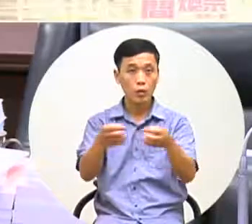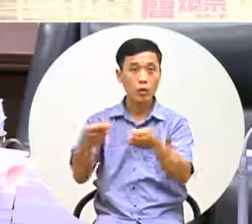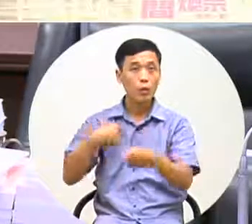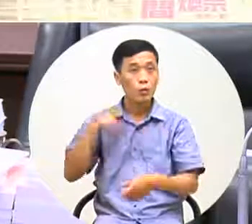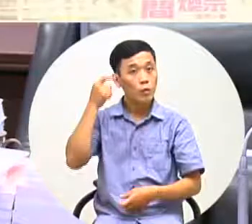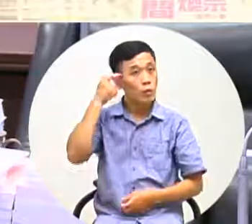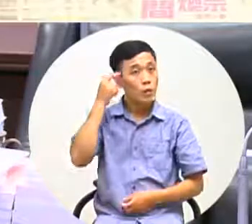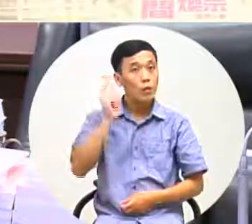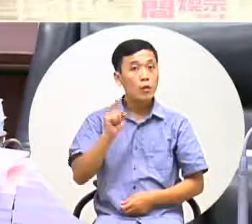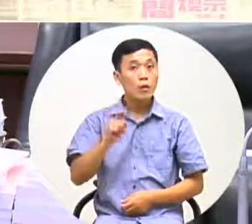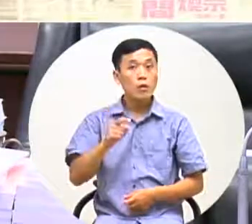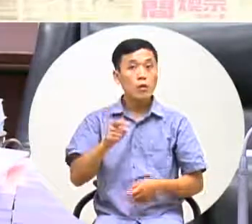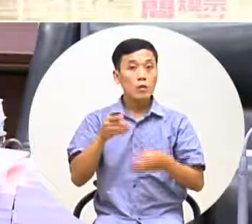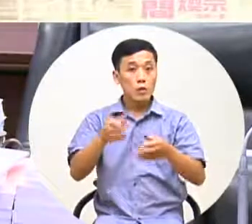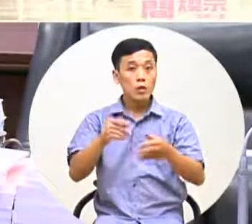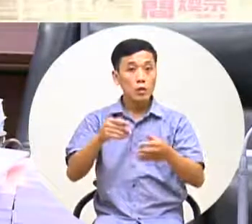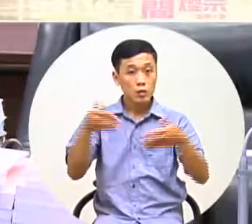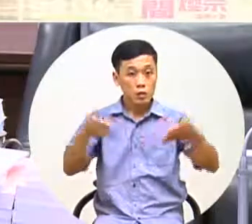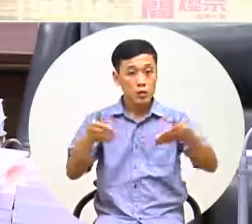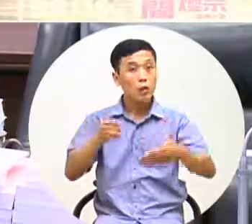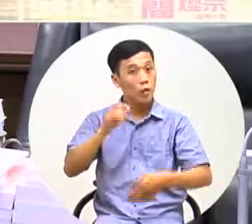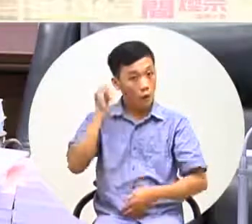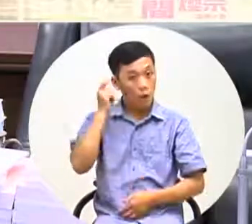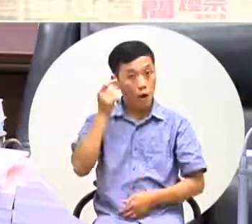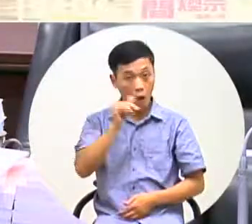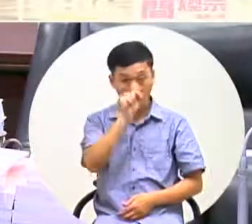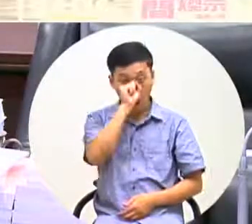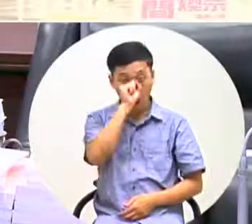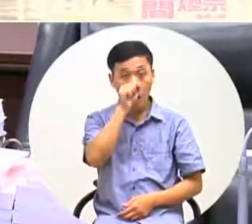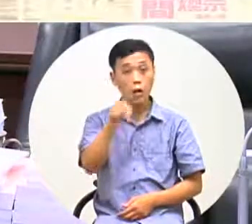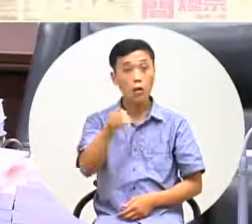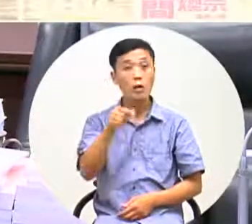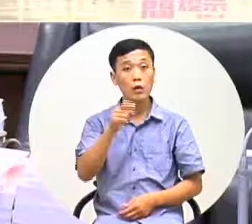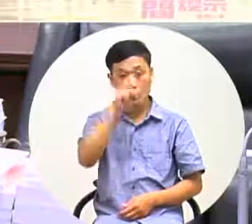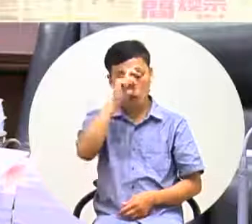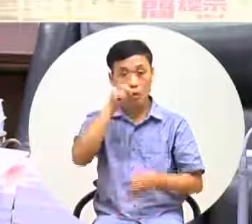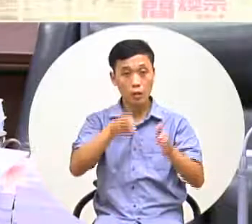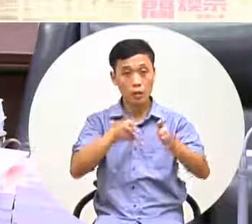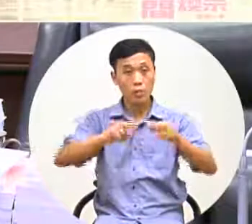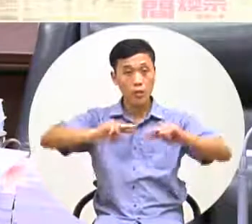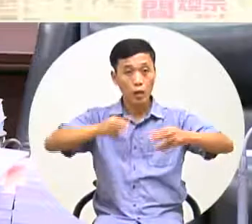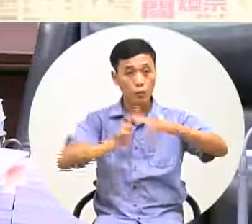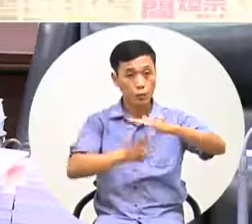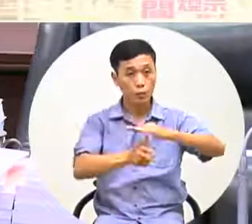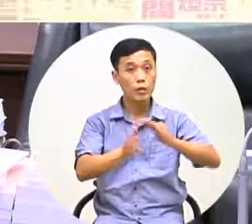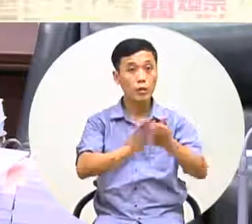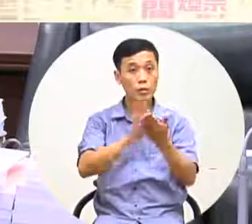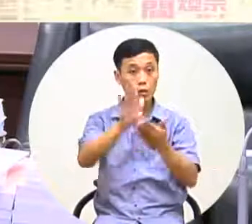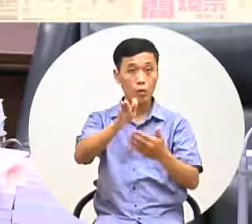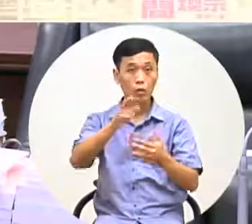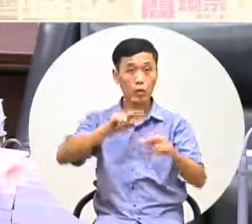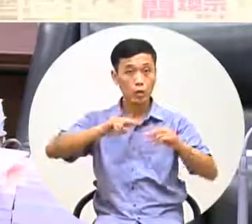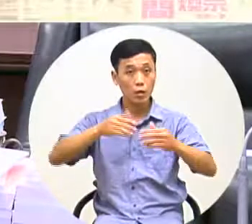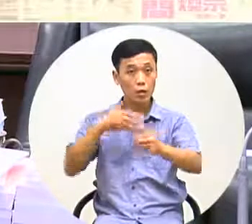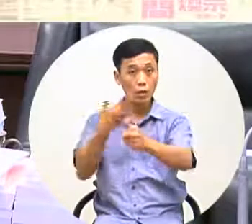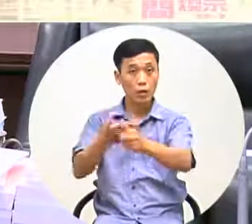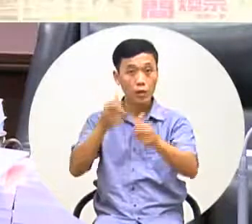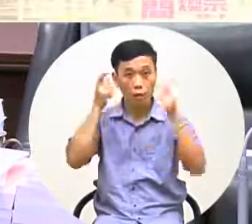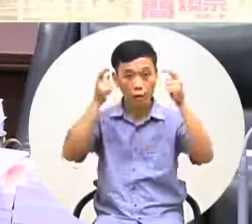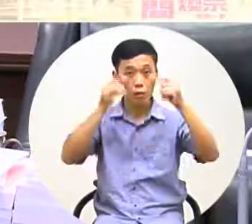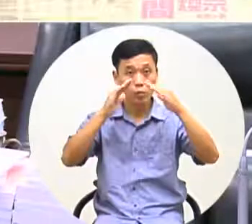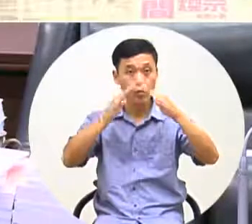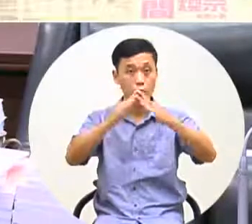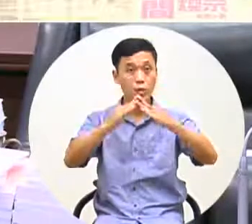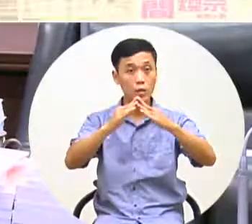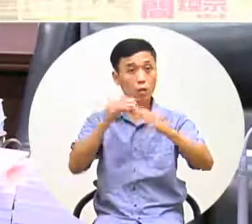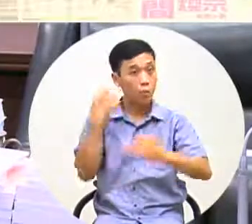设，我们所期待的就是未来铁路地下化之后，可以带给高雄一个新的一个气象。可是，这个铁路地